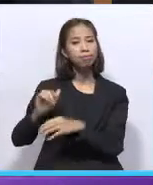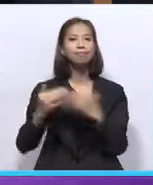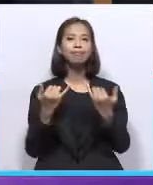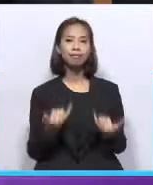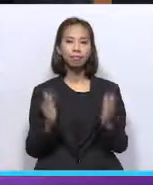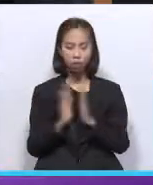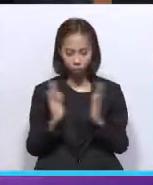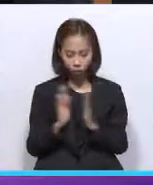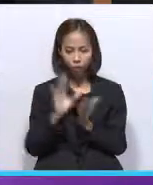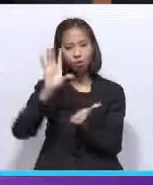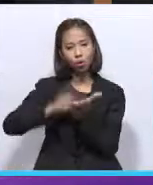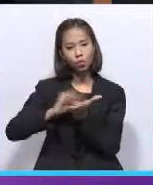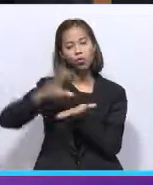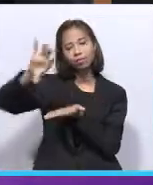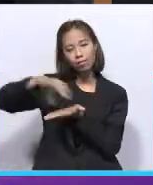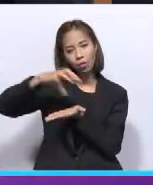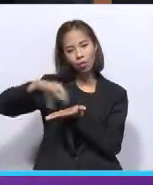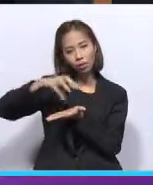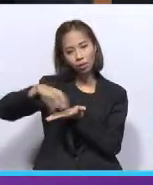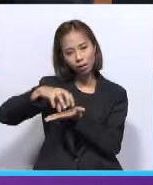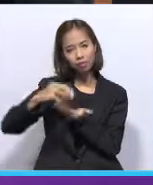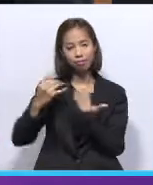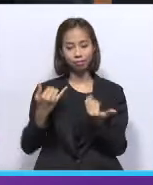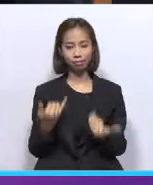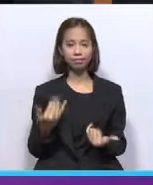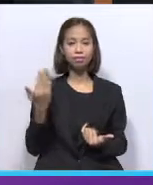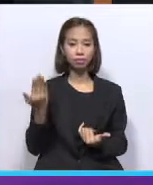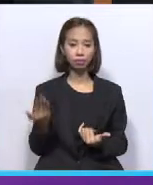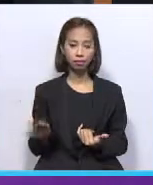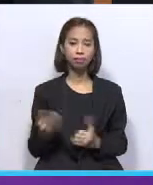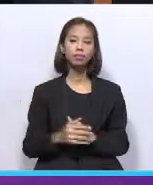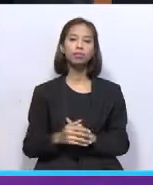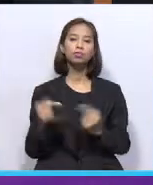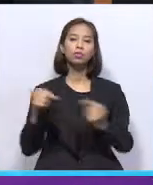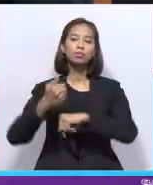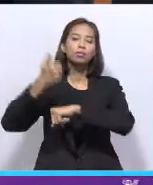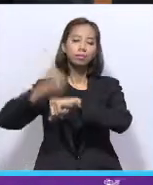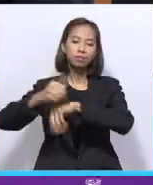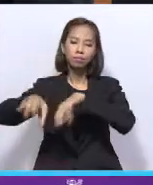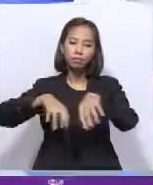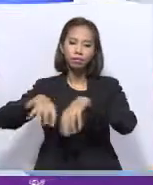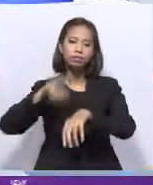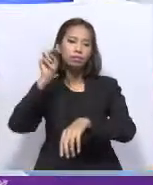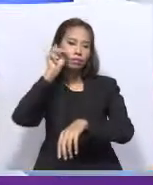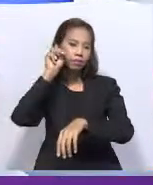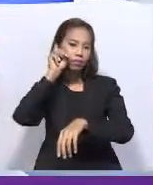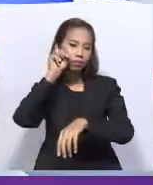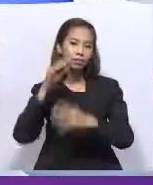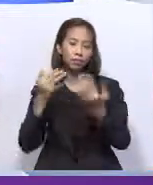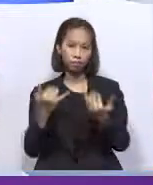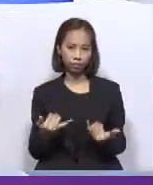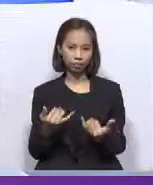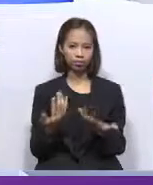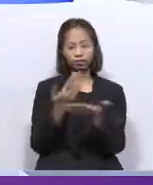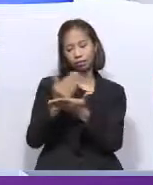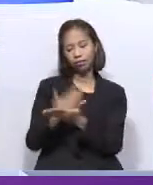ากเลยนะคะที่วันนี้มาให้ข้อมูลกับเรานะคะคุณสัญญาแสงพุ่มพงผู้อำนวยการสำนักบริหารจัดการน้ำและอุทกวิทยากรมชลประทานแบ่ง